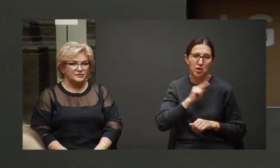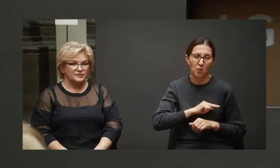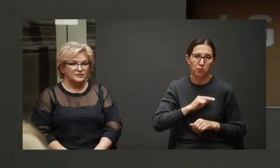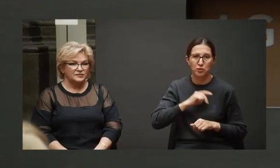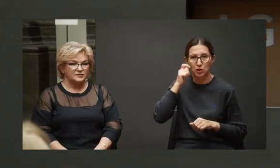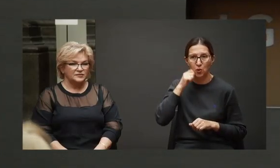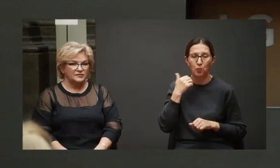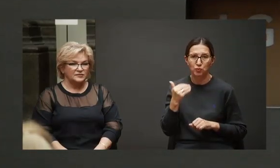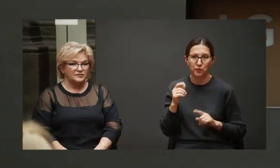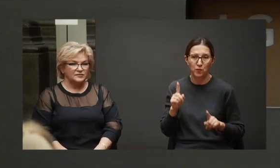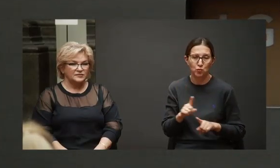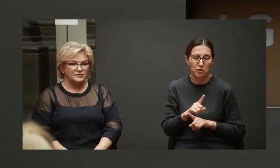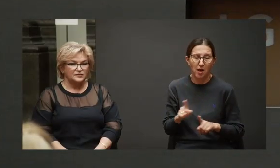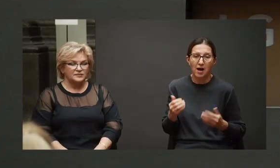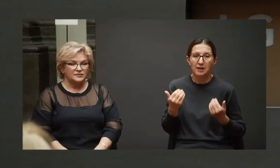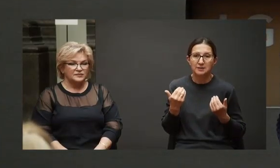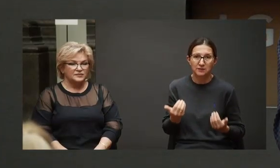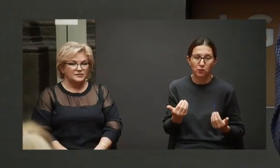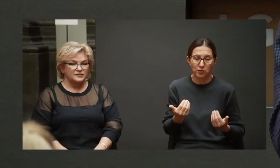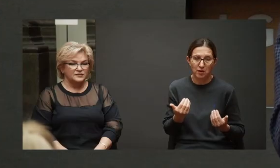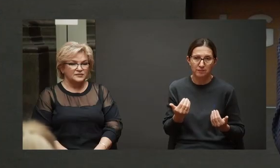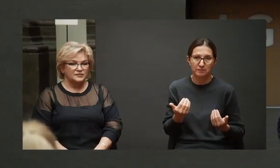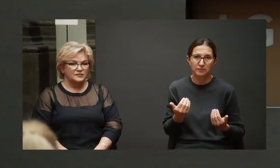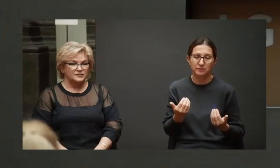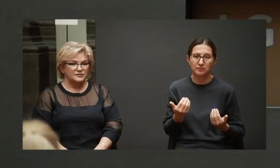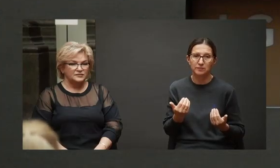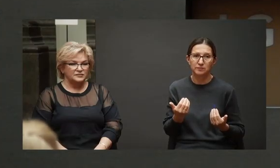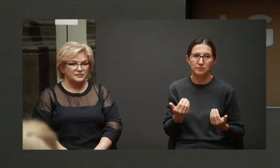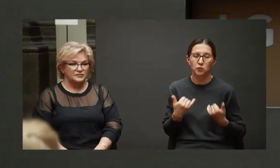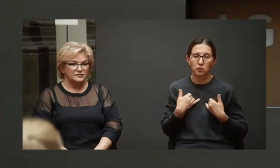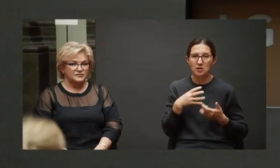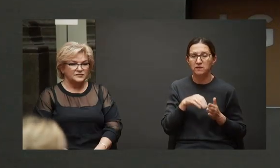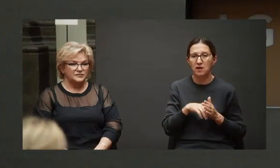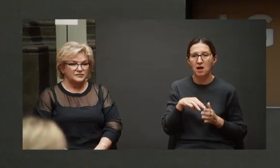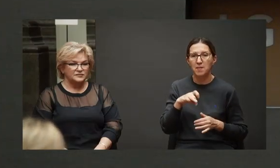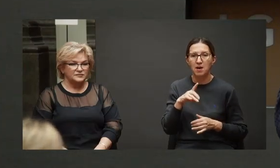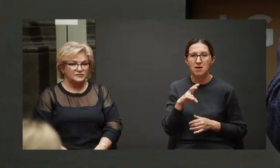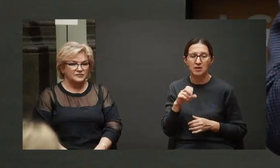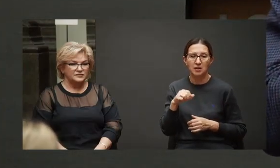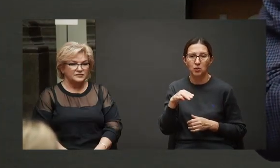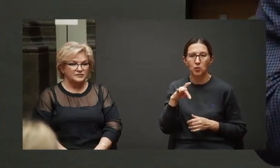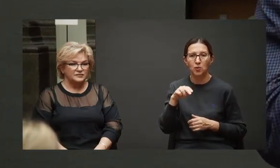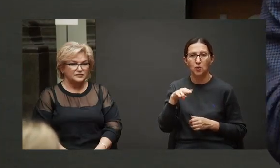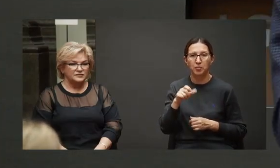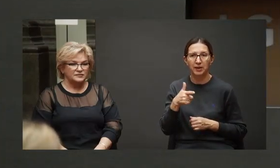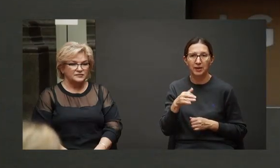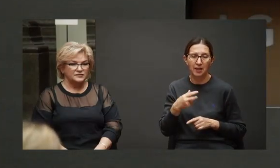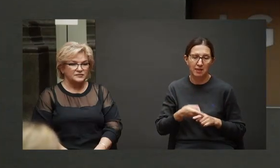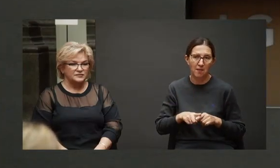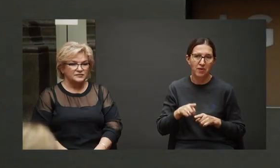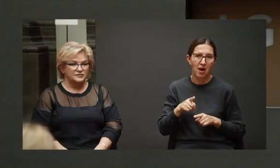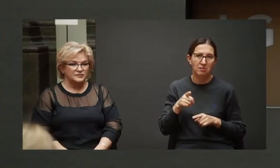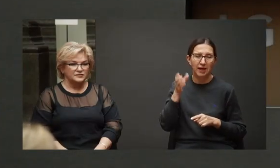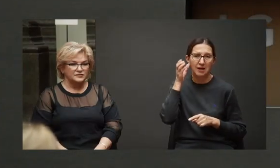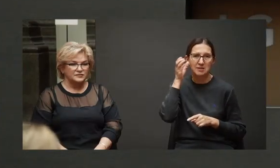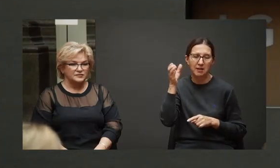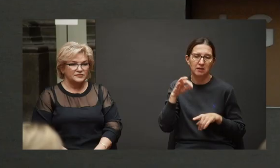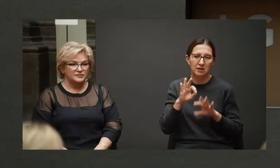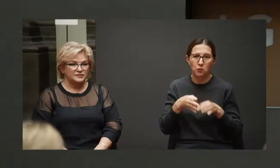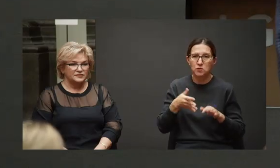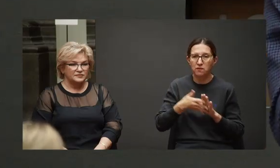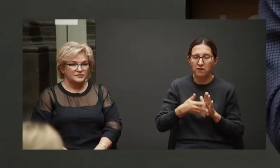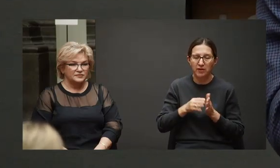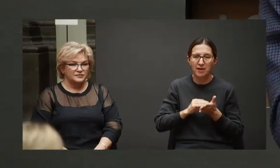музея. А сегодня с нами Марина Торопыгина, кандидат искусствоведения, автор первой в России